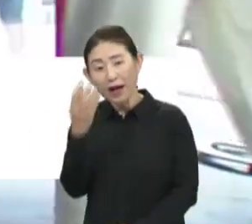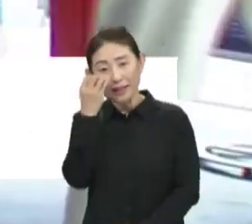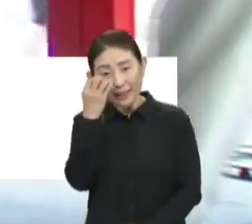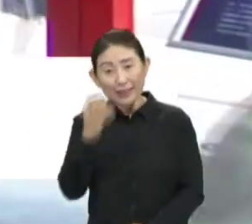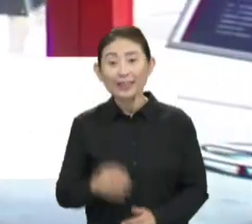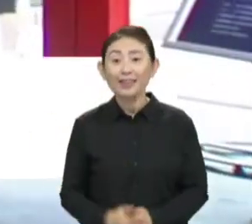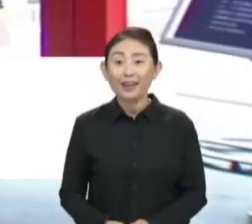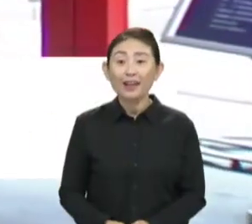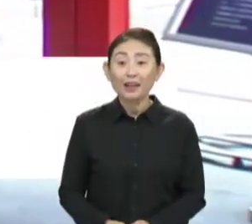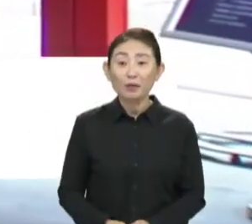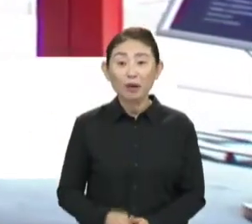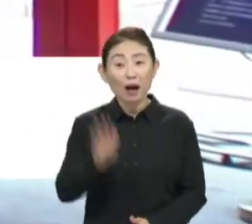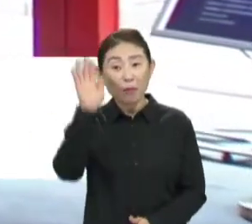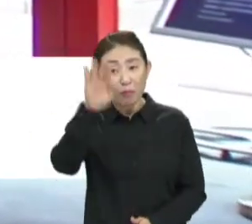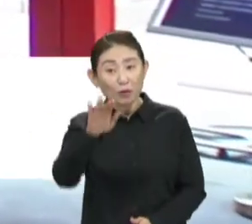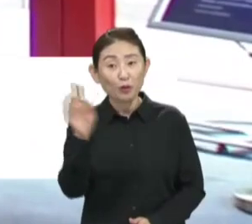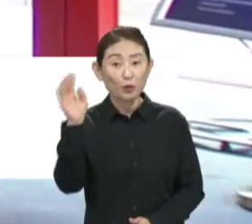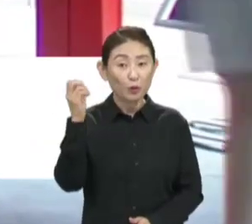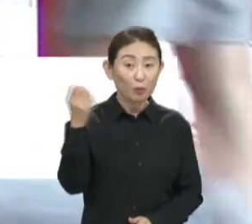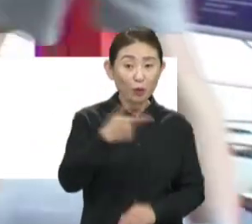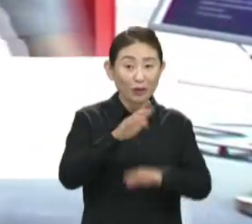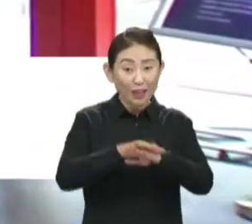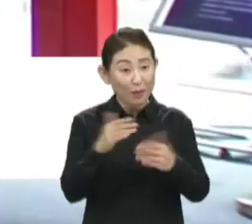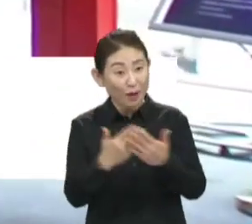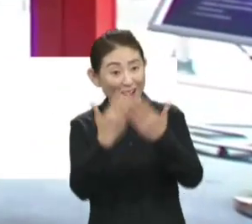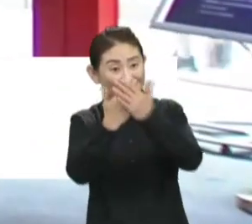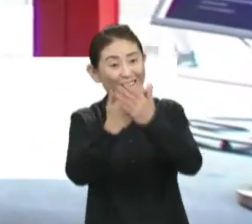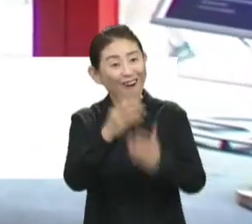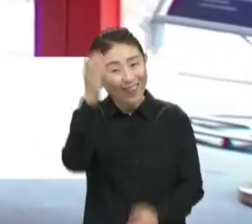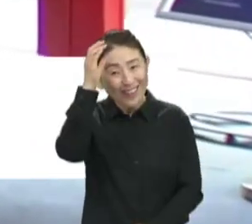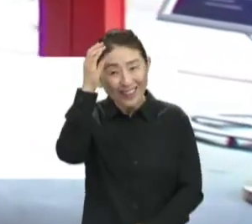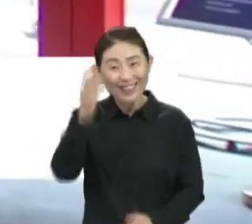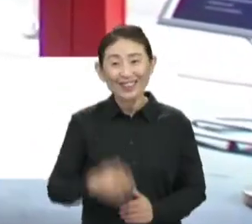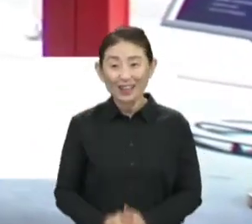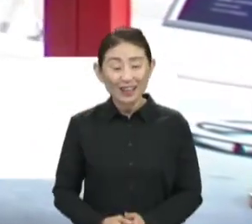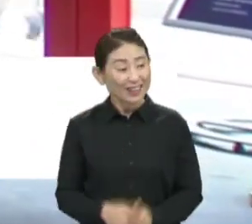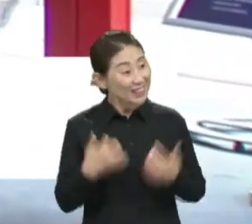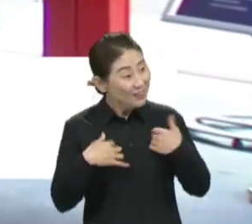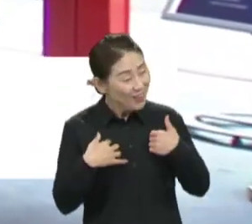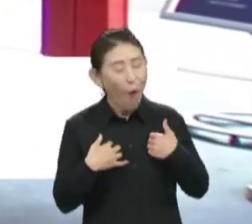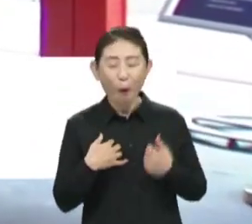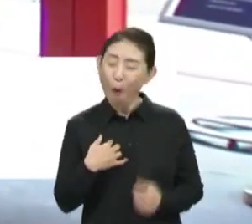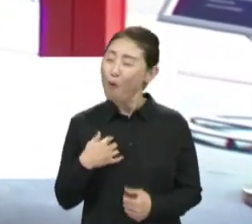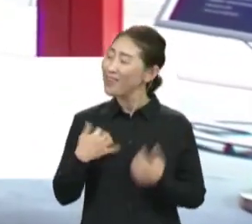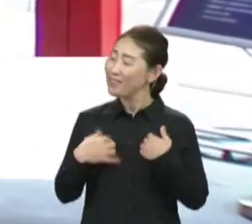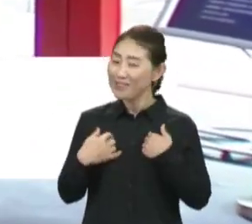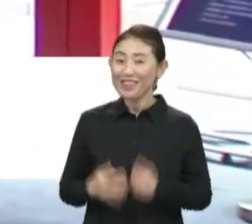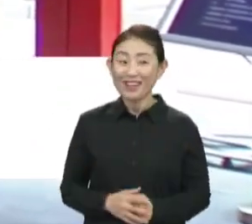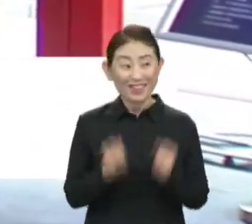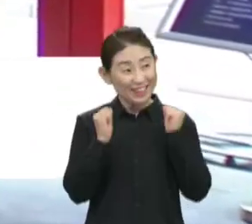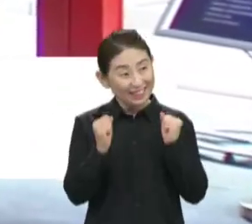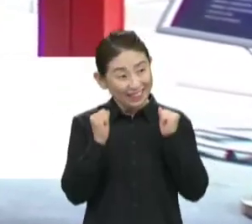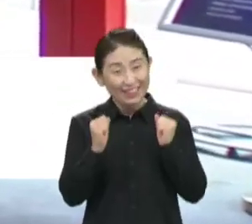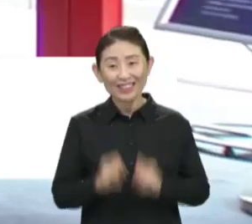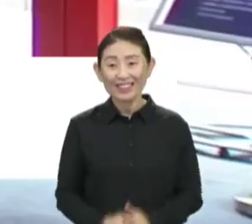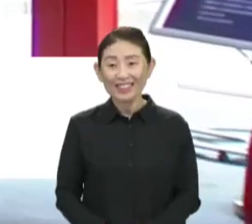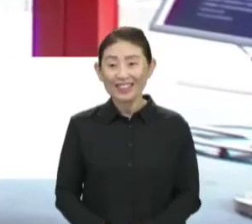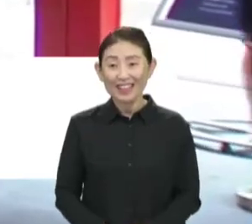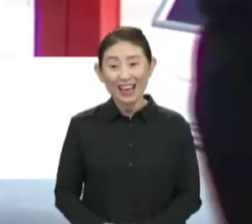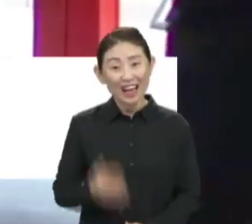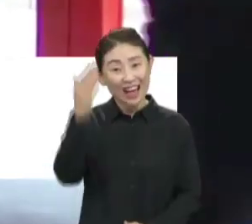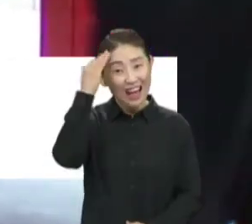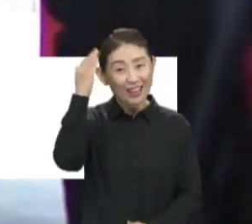앞으로 얼마나 더 발전하게 될지 기대도 되는 것 같아요. 어땠어? 재밌었어요. 우리나라 화이팅!